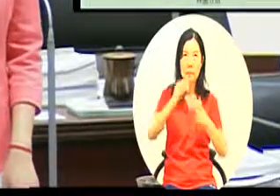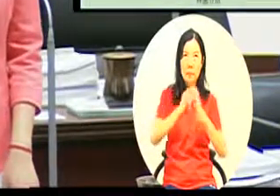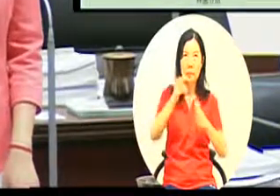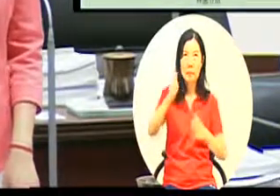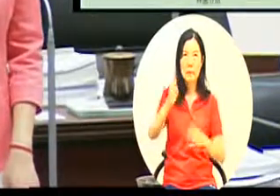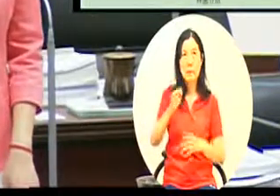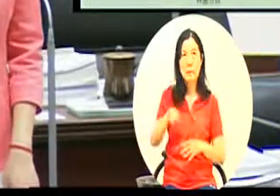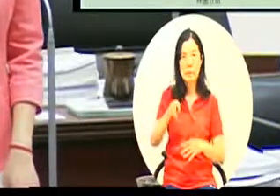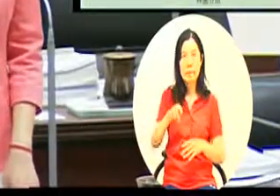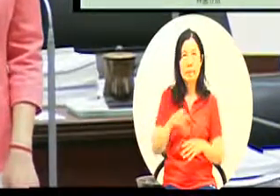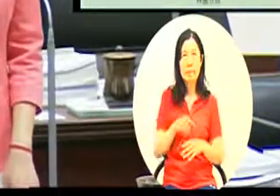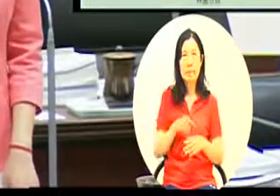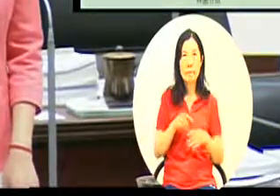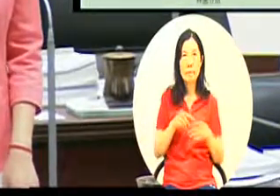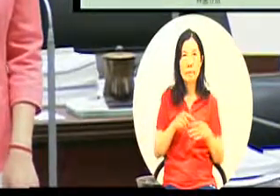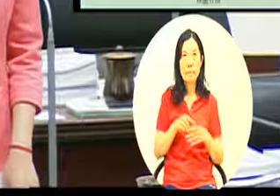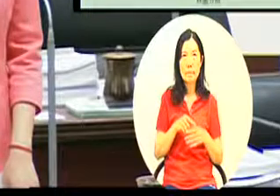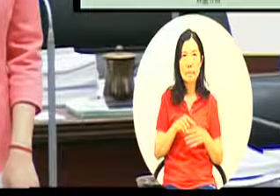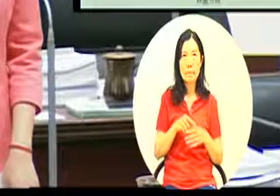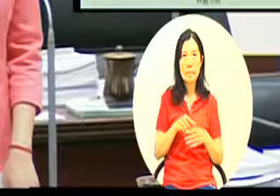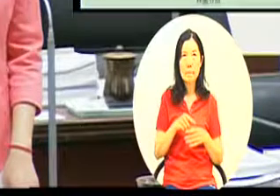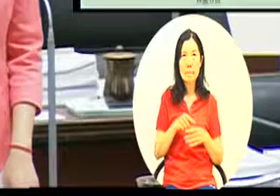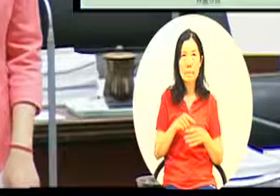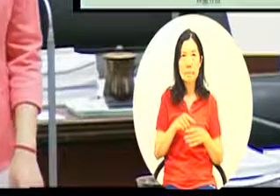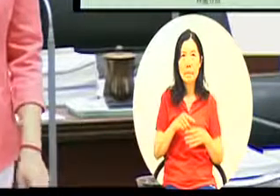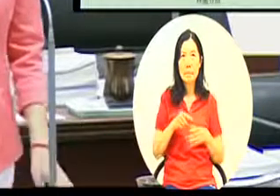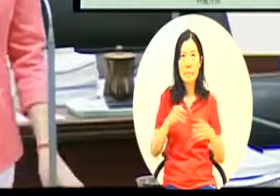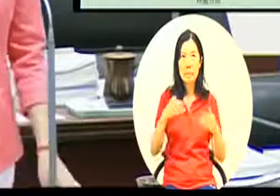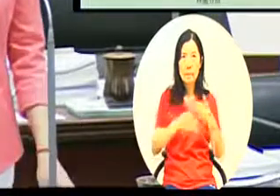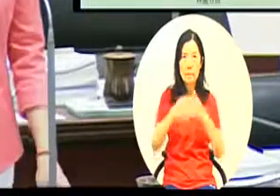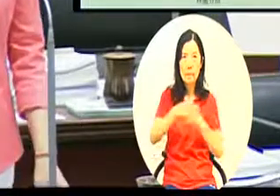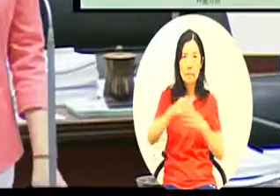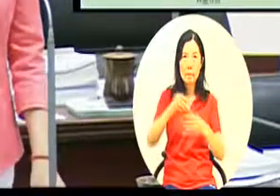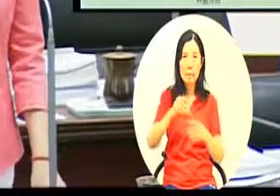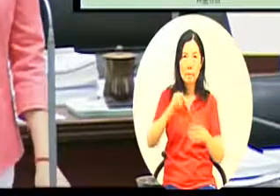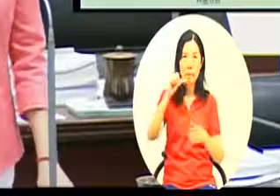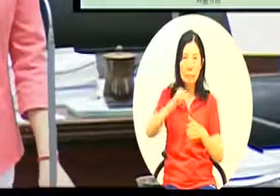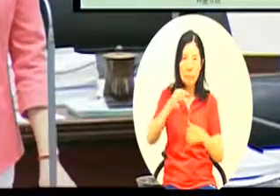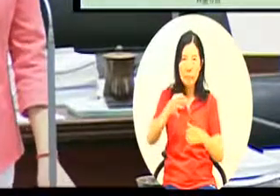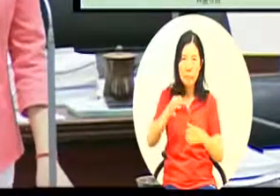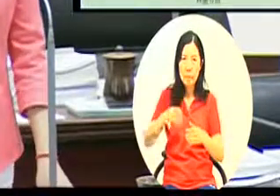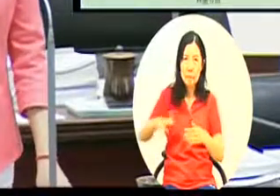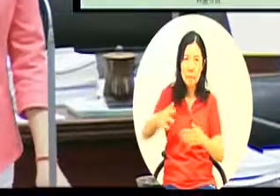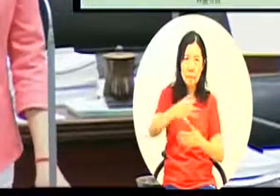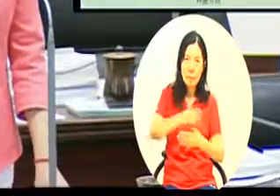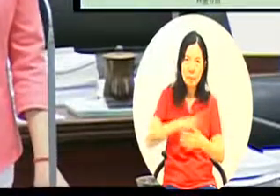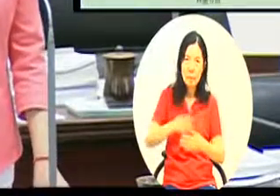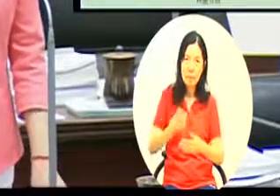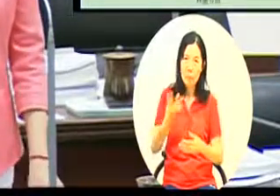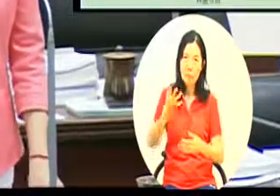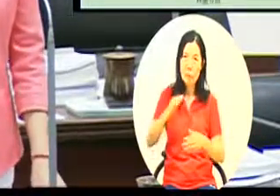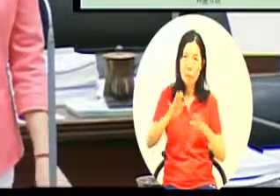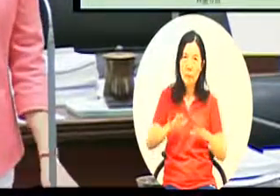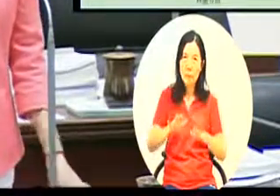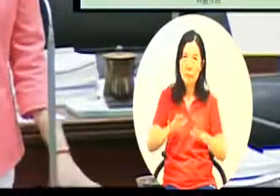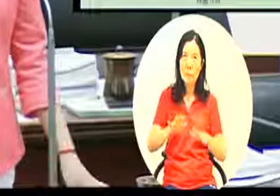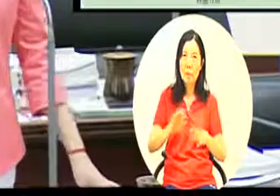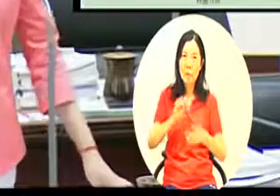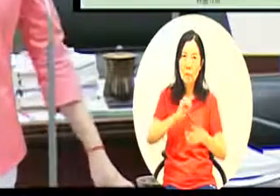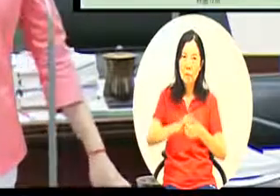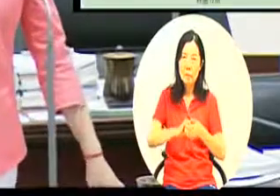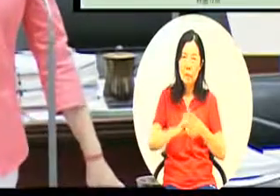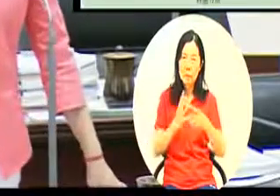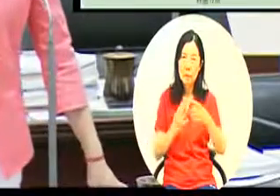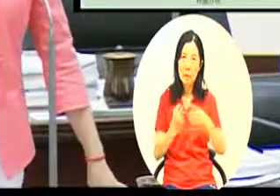您对我们的税入、我们的交通罚款收入那么多， 那我们目前有一定的比例